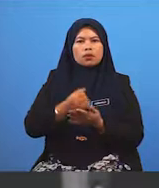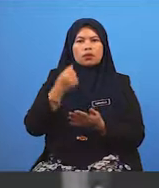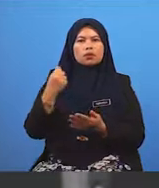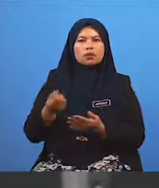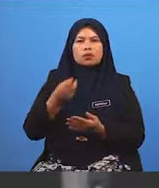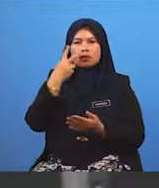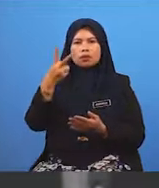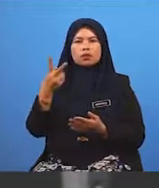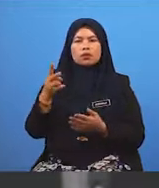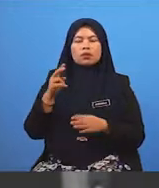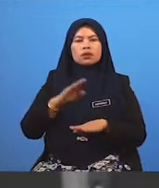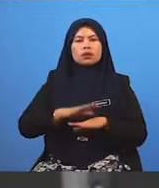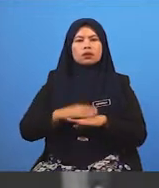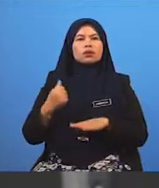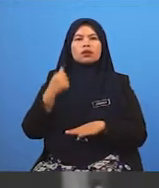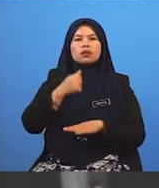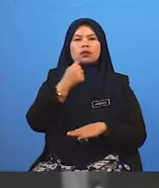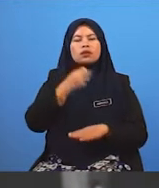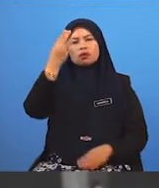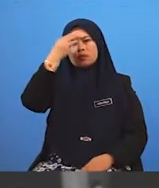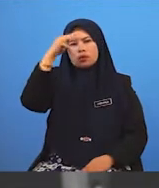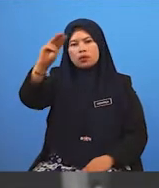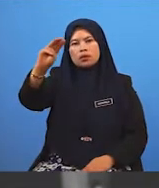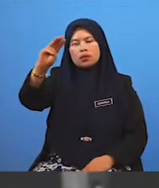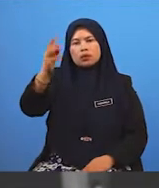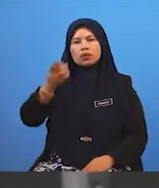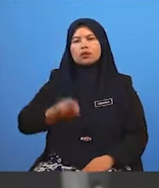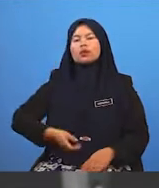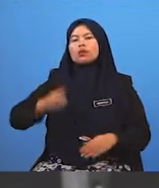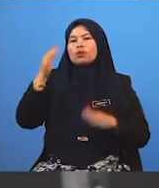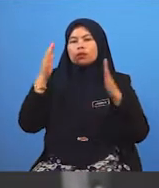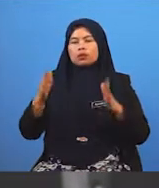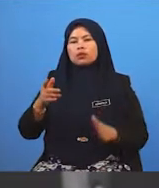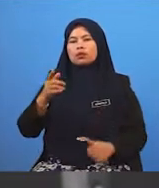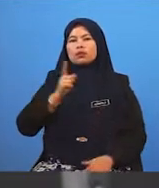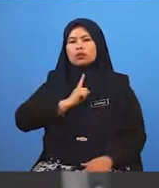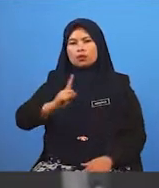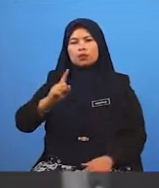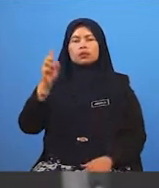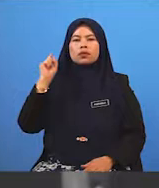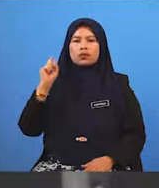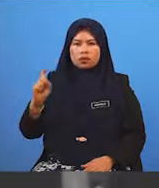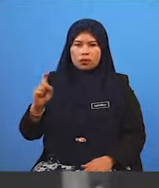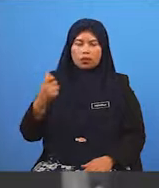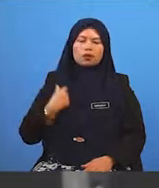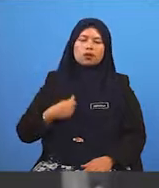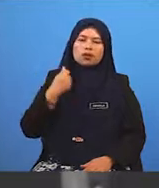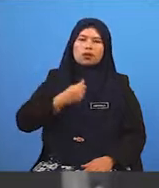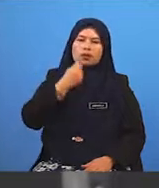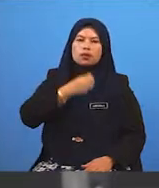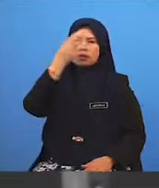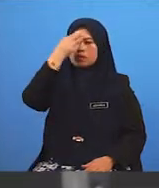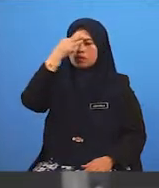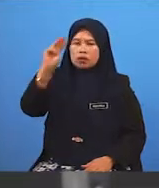penghayatannya terhadap akhlak yang mulia. Individu Muslim mestilah berakhlak mulia kerana